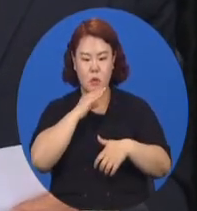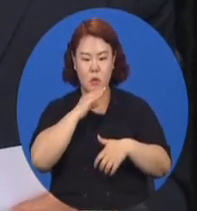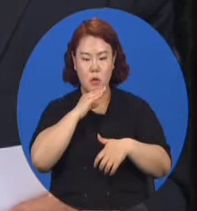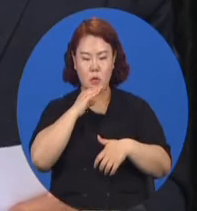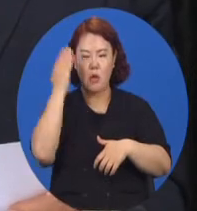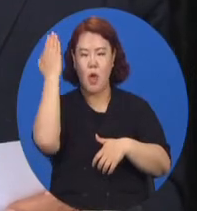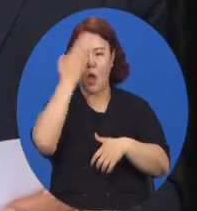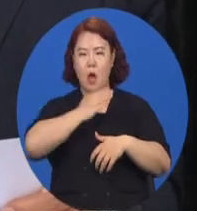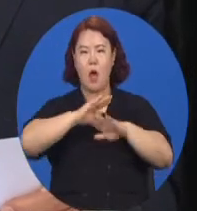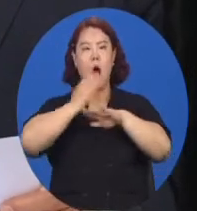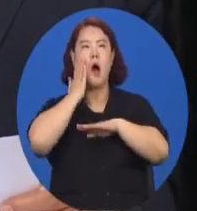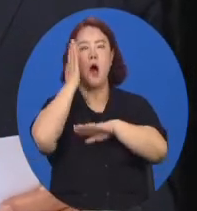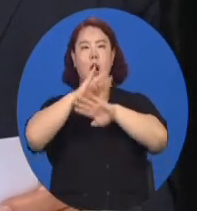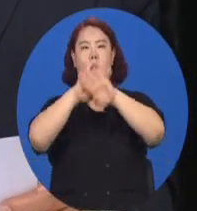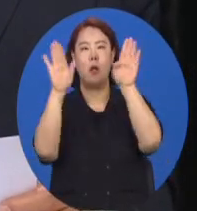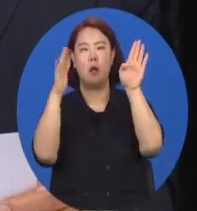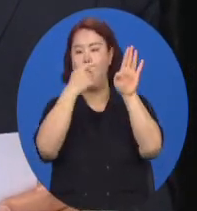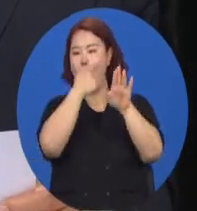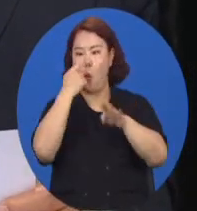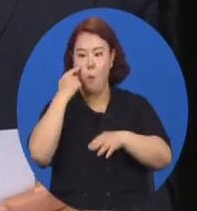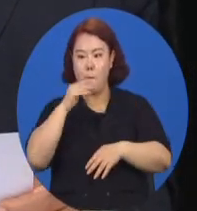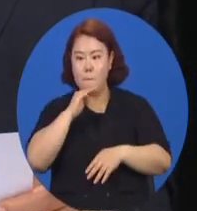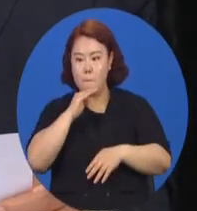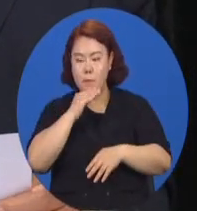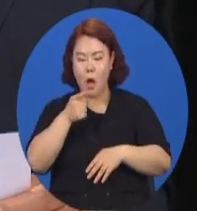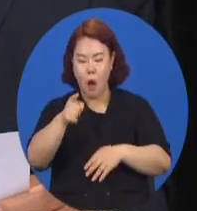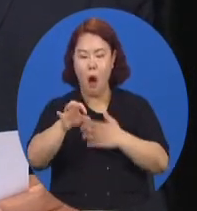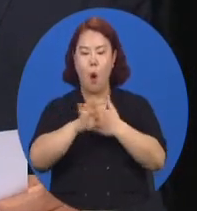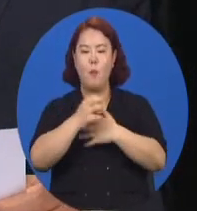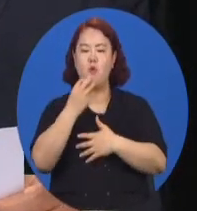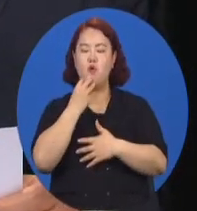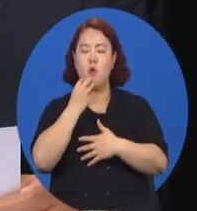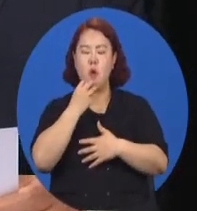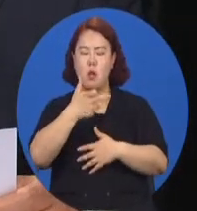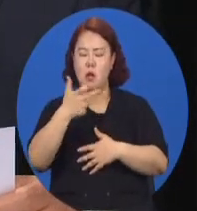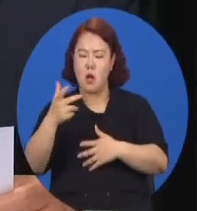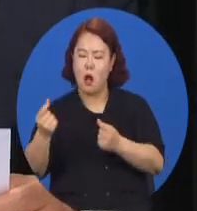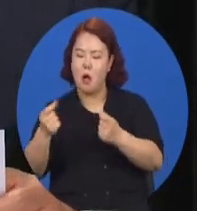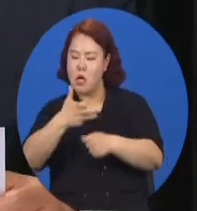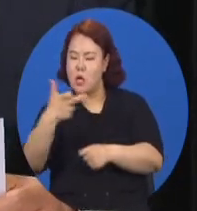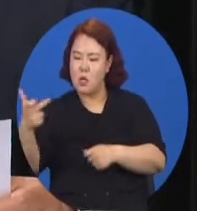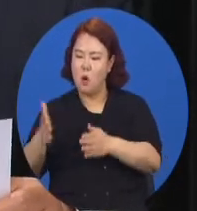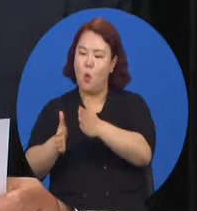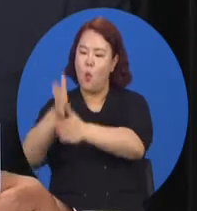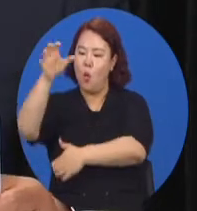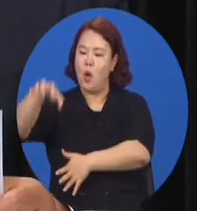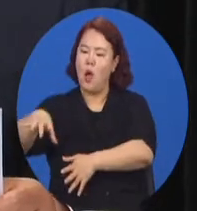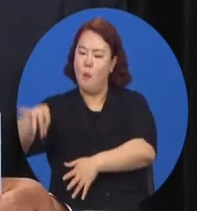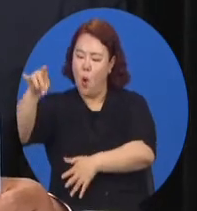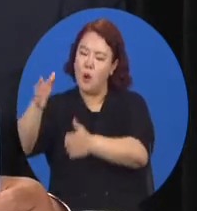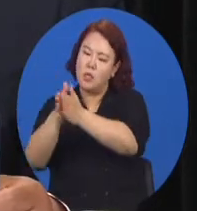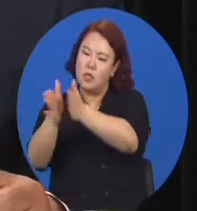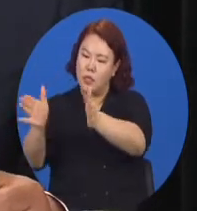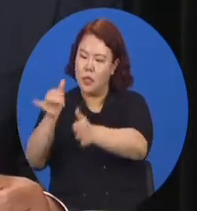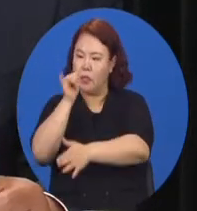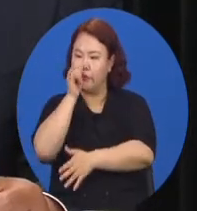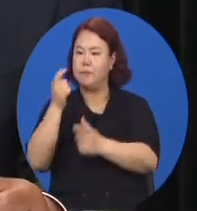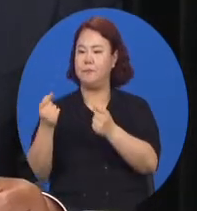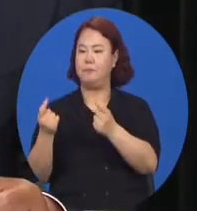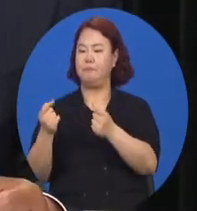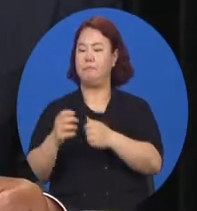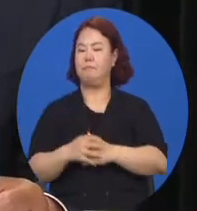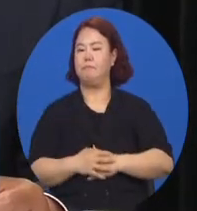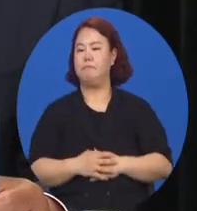하늘을 보장한다고 한다면은 벌써 서울 등 대도시에서 벌써 이런 정책들을 먼저 시행을 했을 거